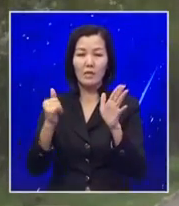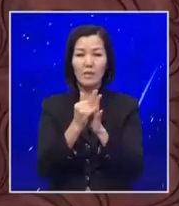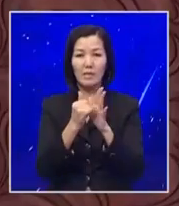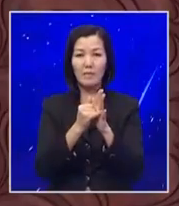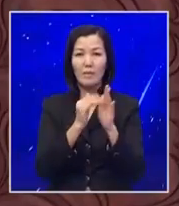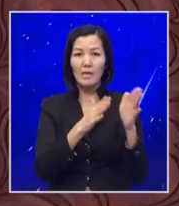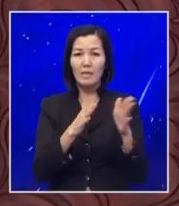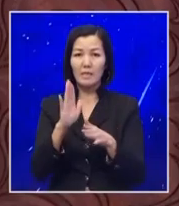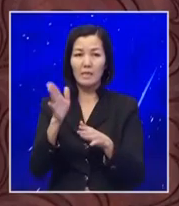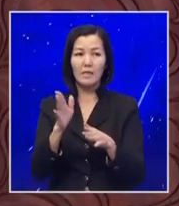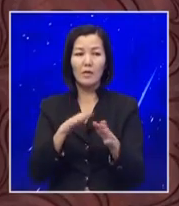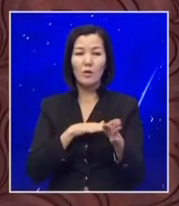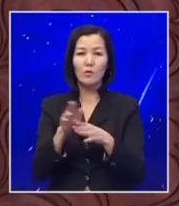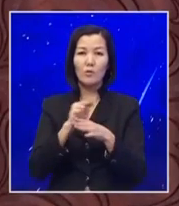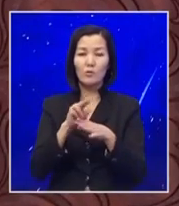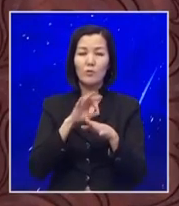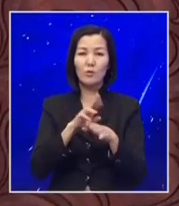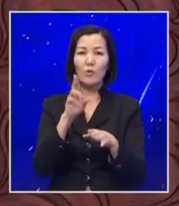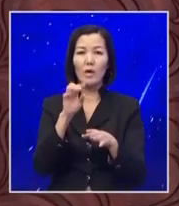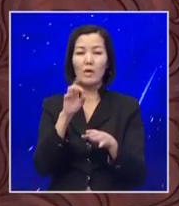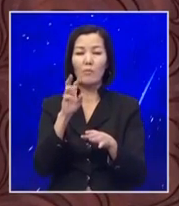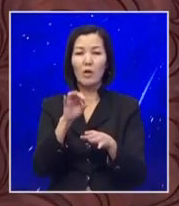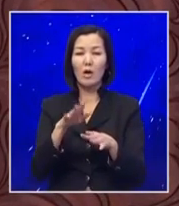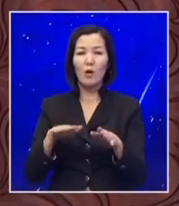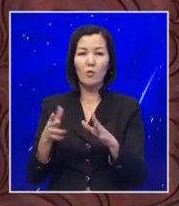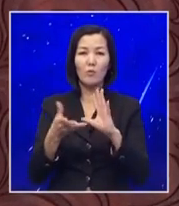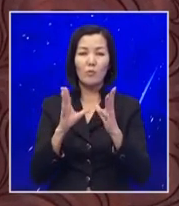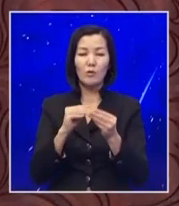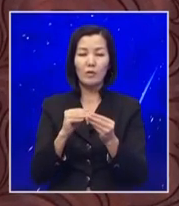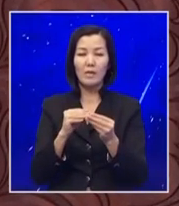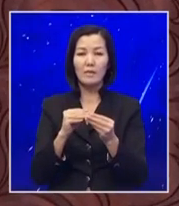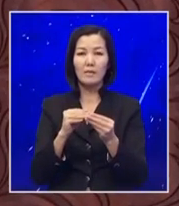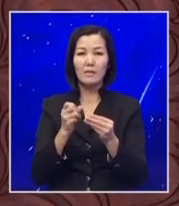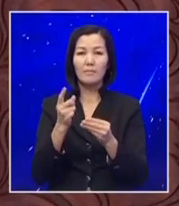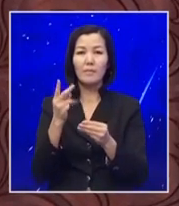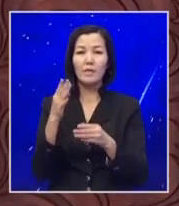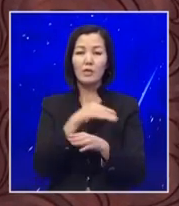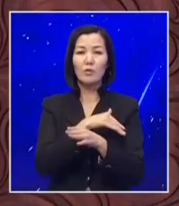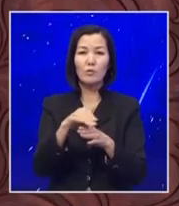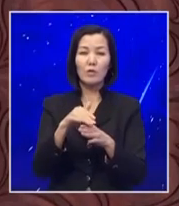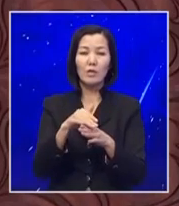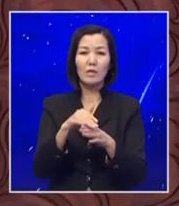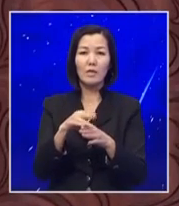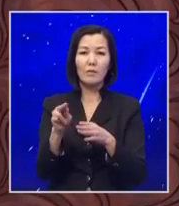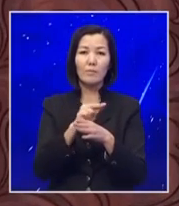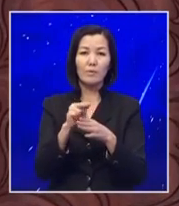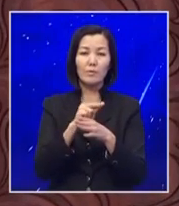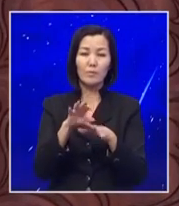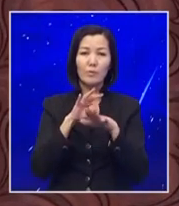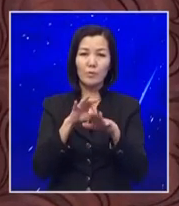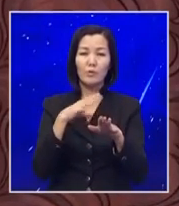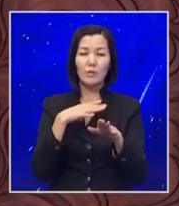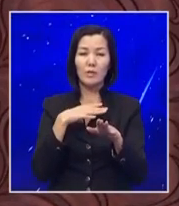жасалады. Жөндеу жұмыстары жүргізілді. Қарабалық ауылы бойынша бірнеше көшелерге жаңағы шұңқырлық ямочный жұмыстар дейді,